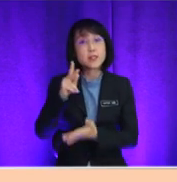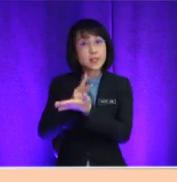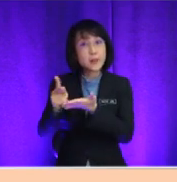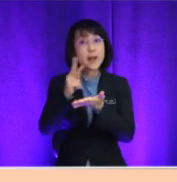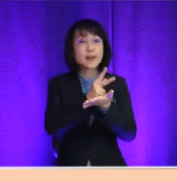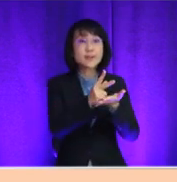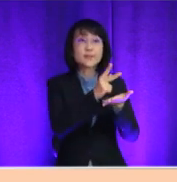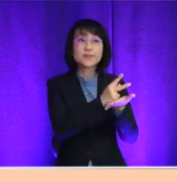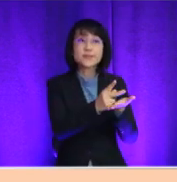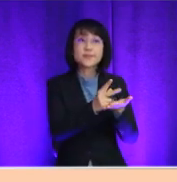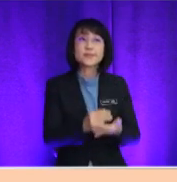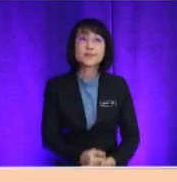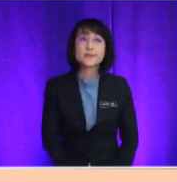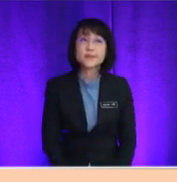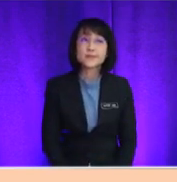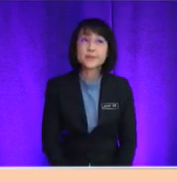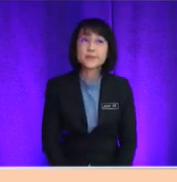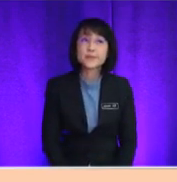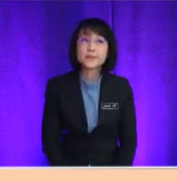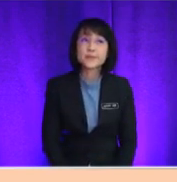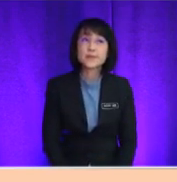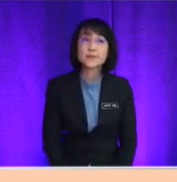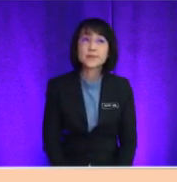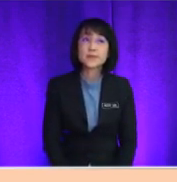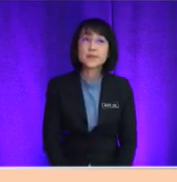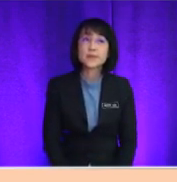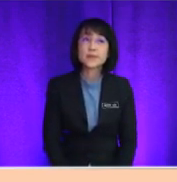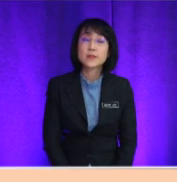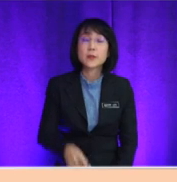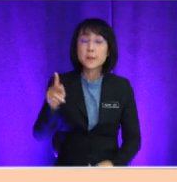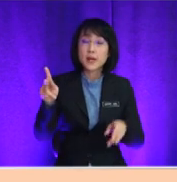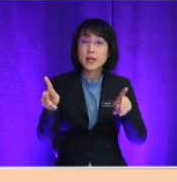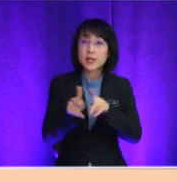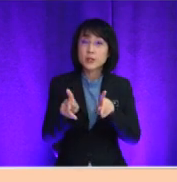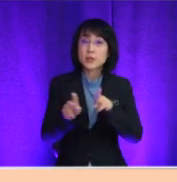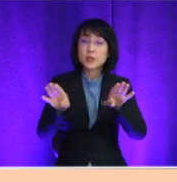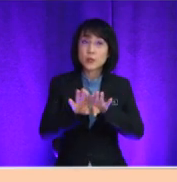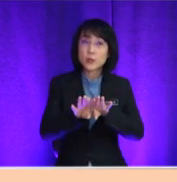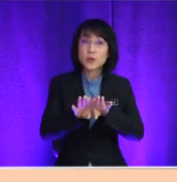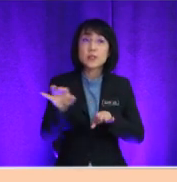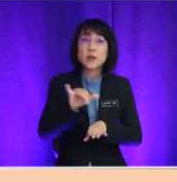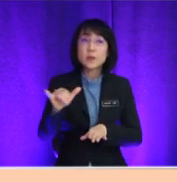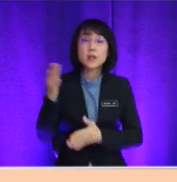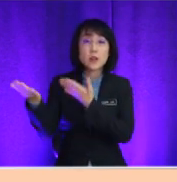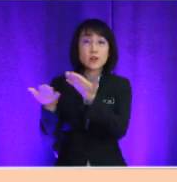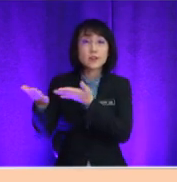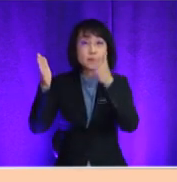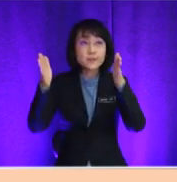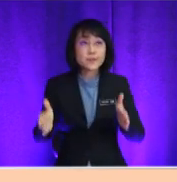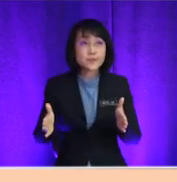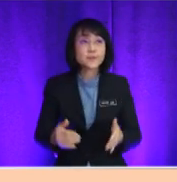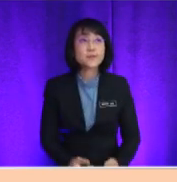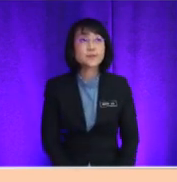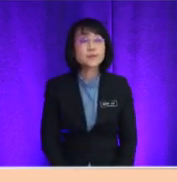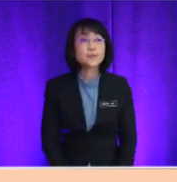jadi saya juga untuk yang begitu juga dengan pramusaji juga